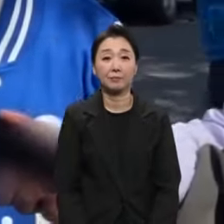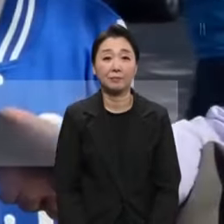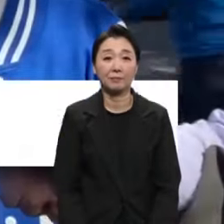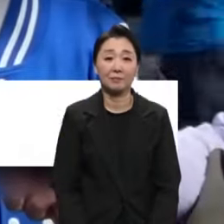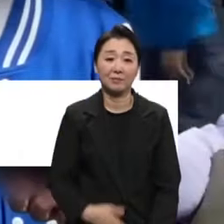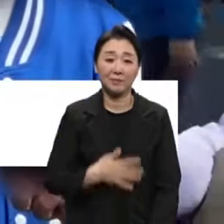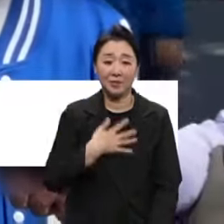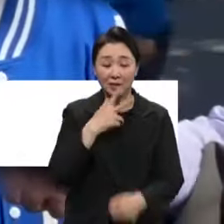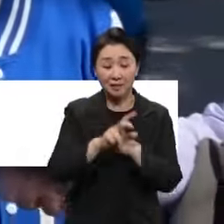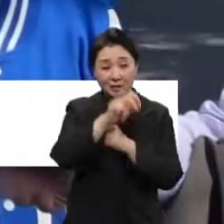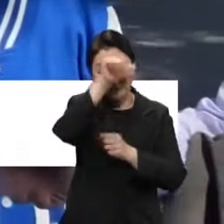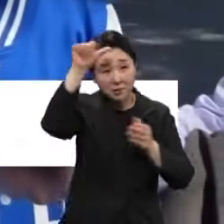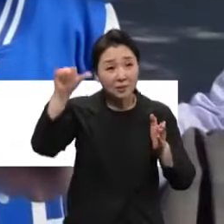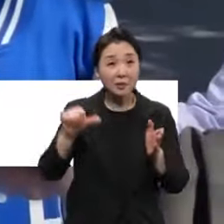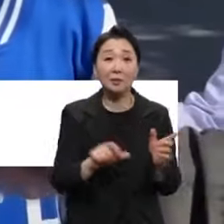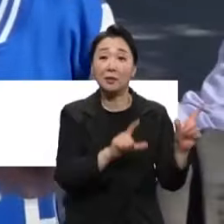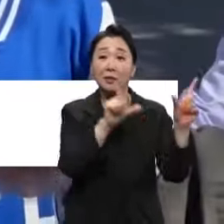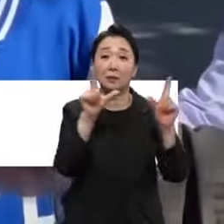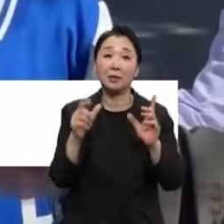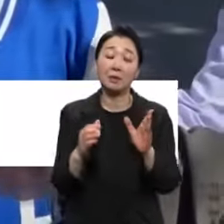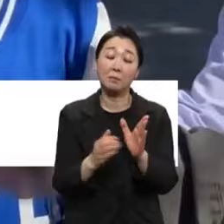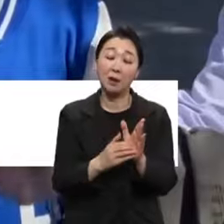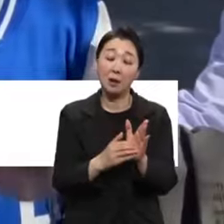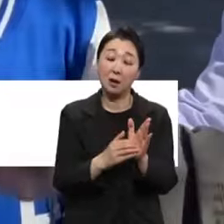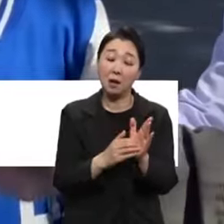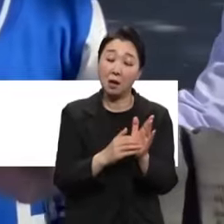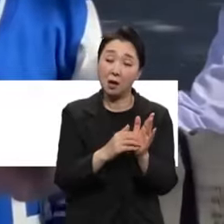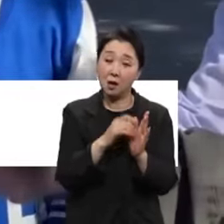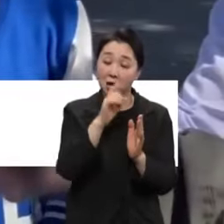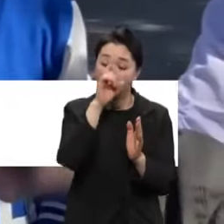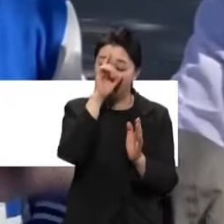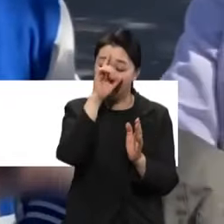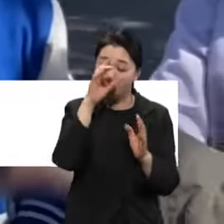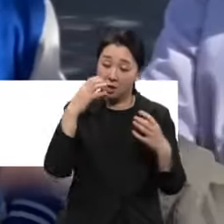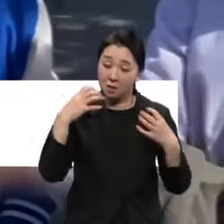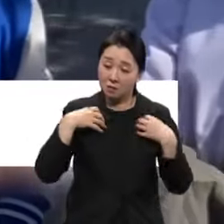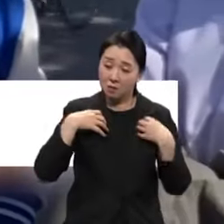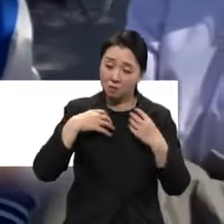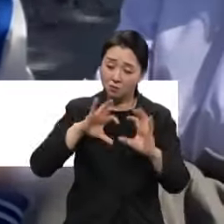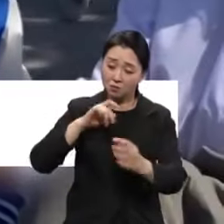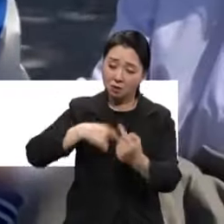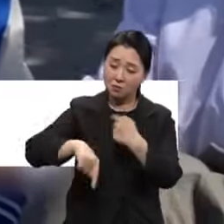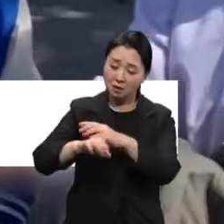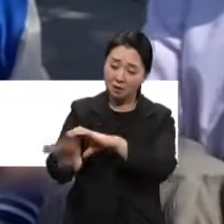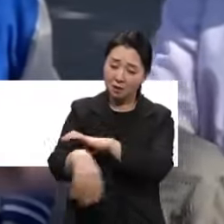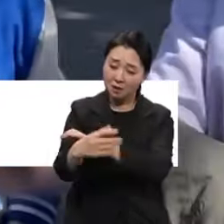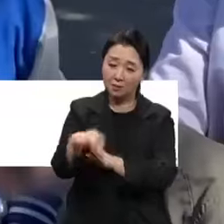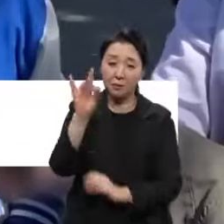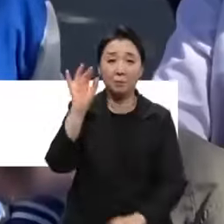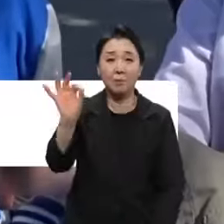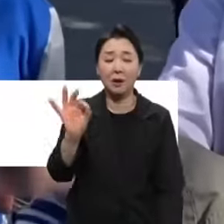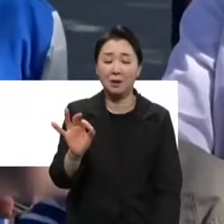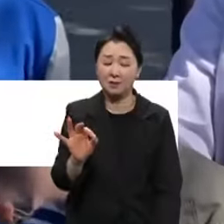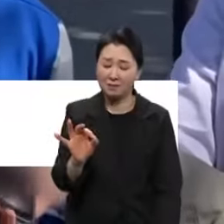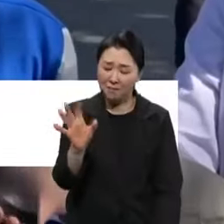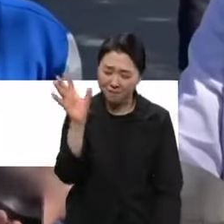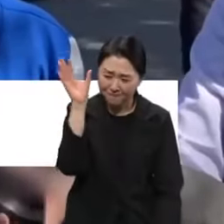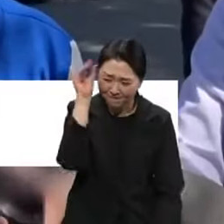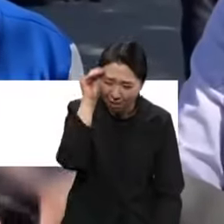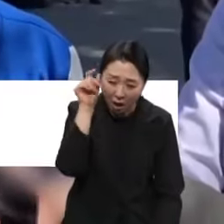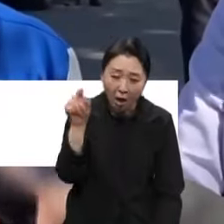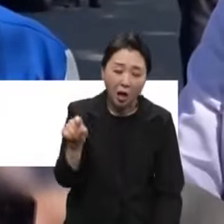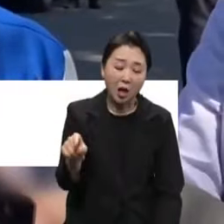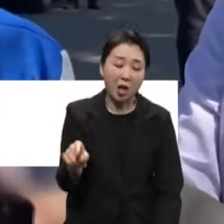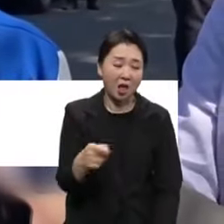70 평생에 이렇게 못하는 정부 처음 봅니다. 정말로 무지하고